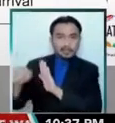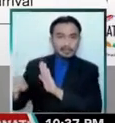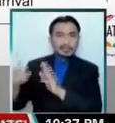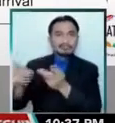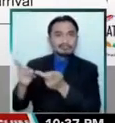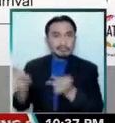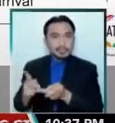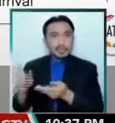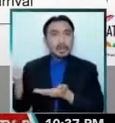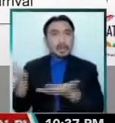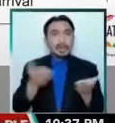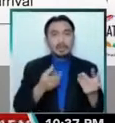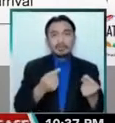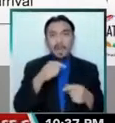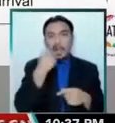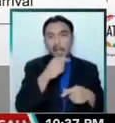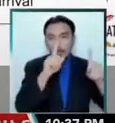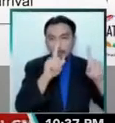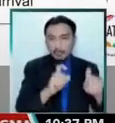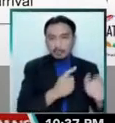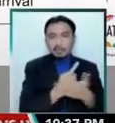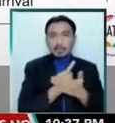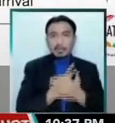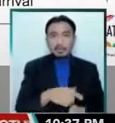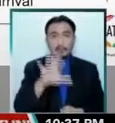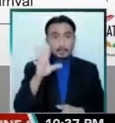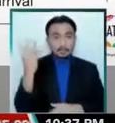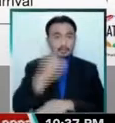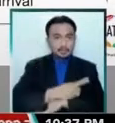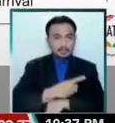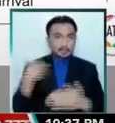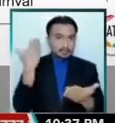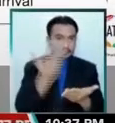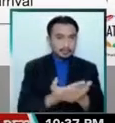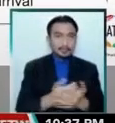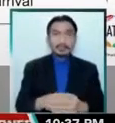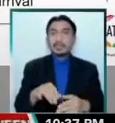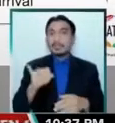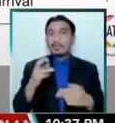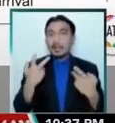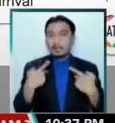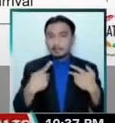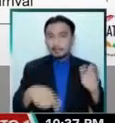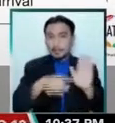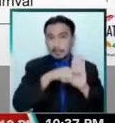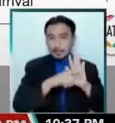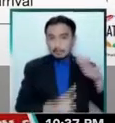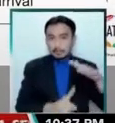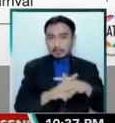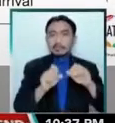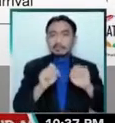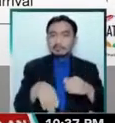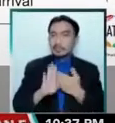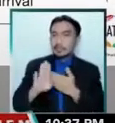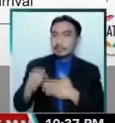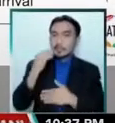at magpa-RT-PCR test sa 15 araw mula ng pagdating. Oras na lumabas ang negatibong resulta ay pwede nang pauwiin at